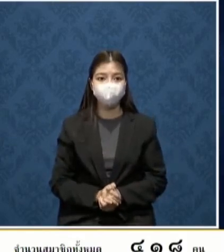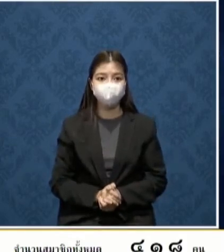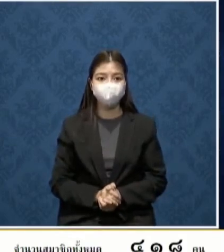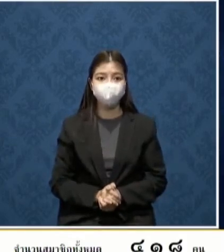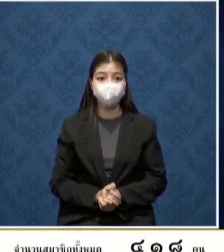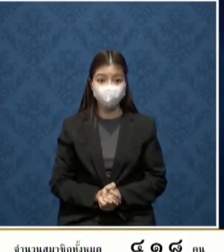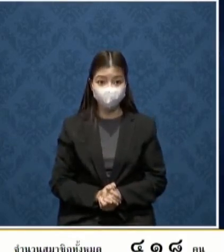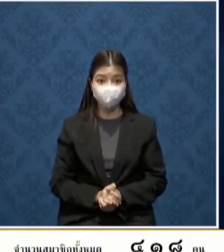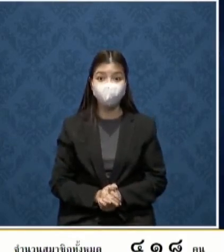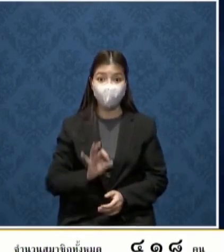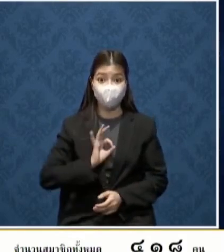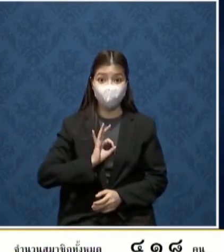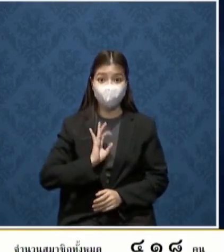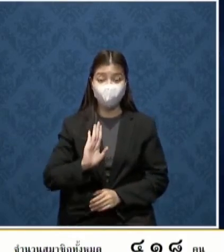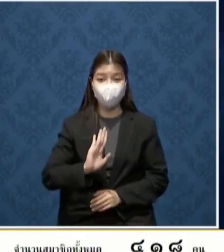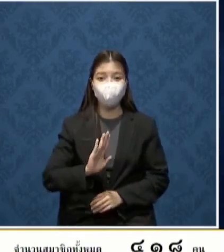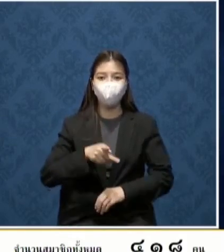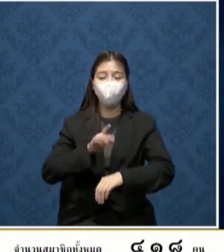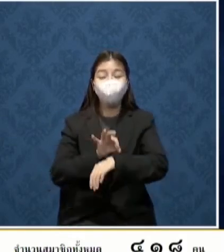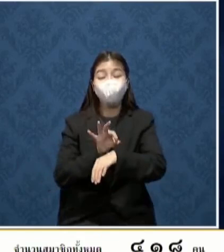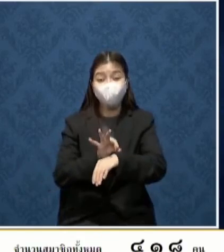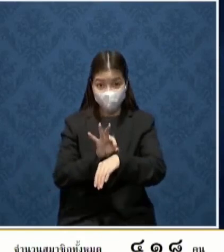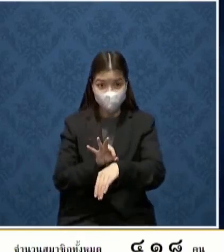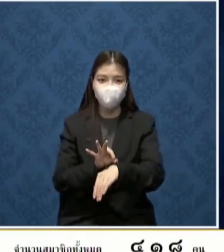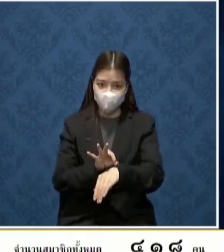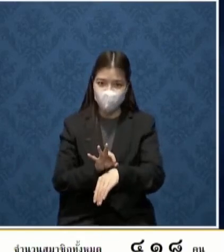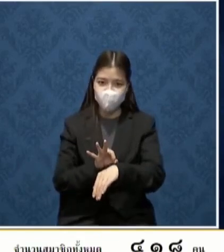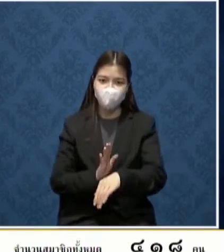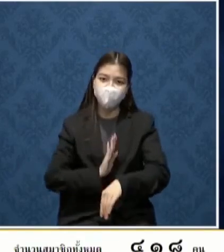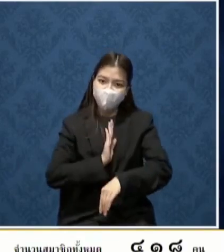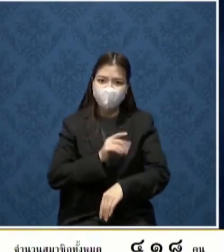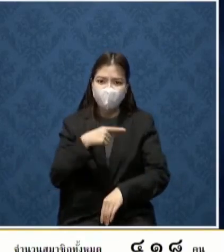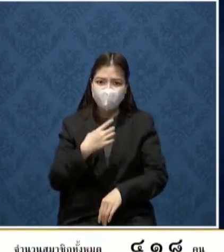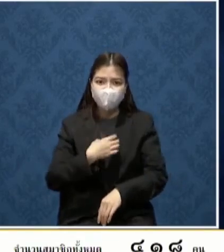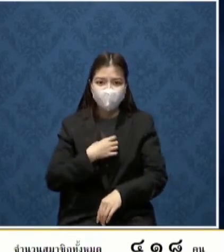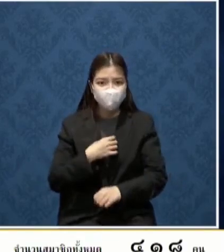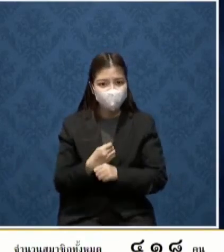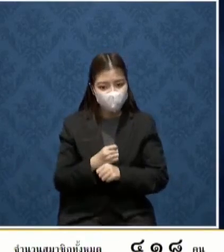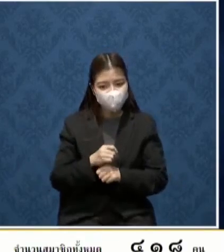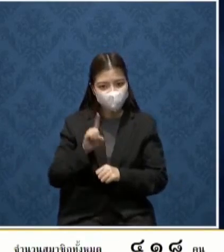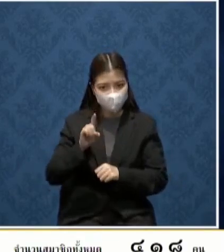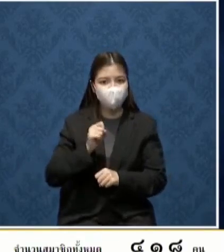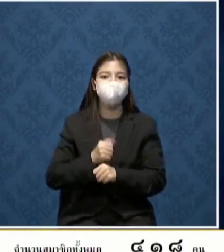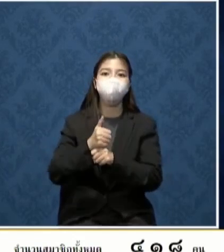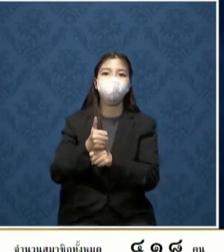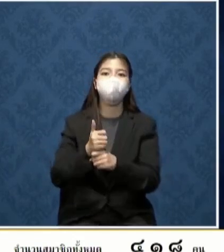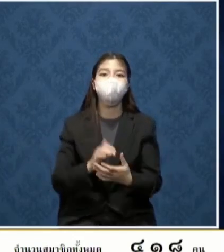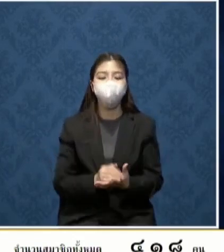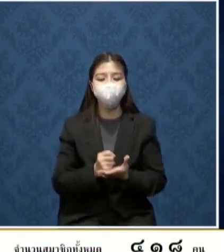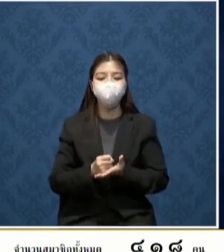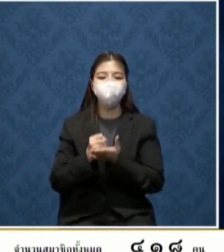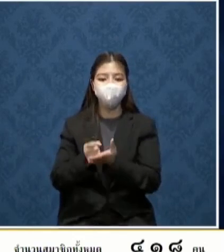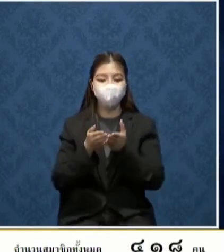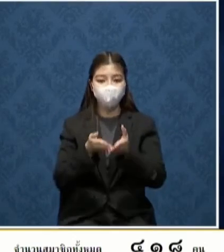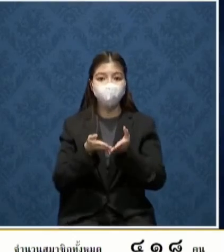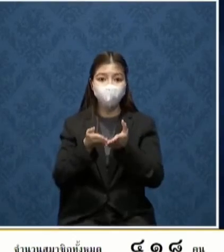พ่อประวิตินไม่เชื่ออย่ารบหูนะครั สักษิจริๆครับอยากได้งานไหน งานนั้งตองได้นอกจากจะสามารถเส